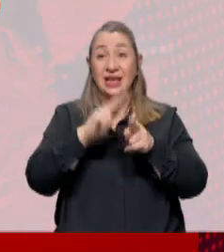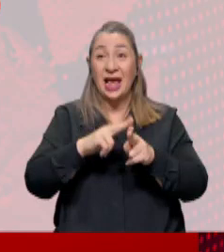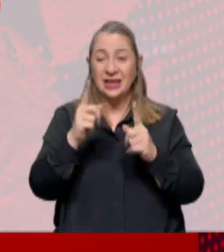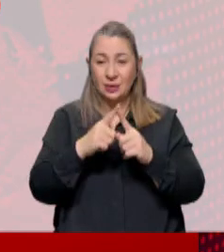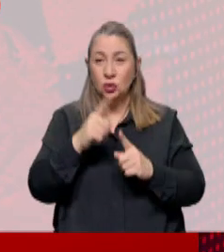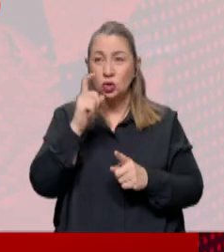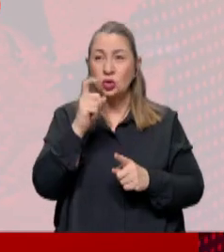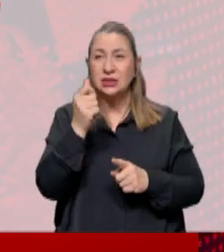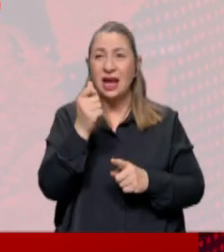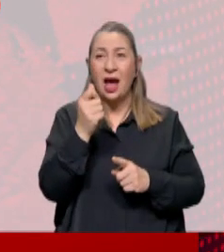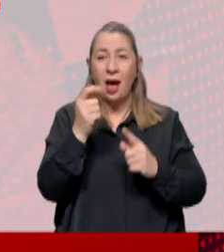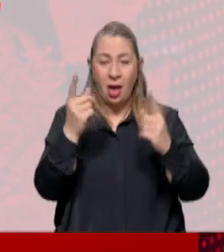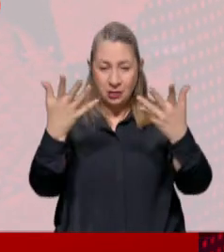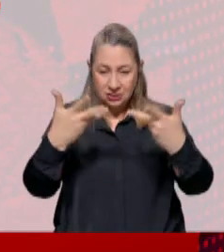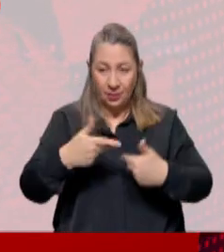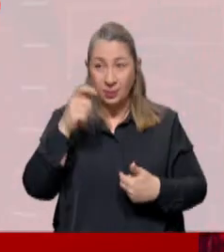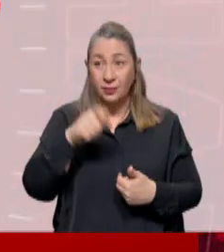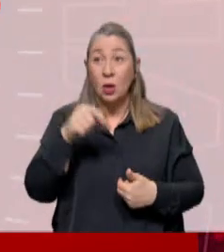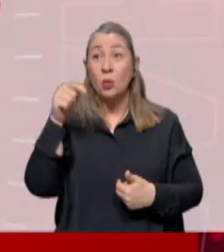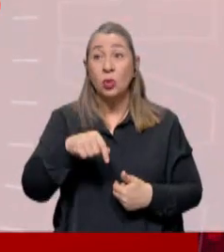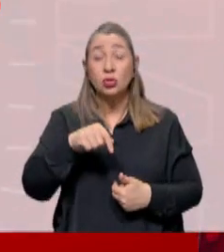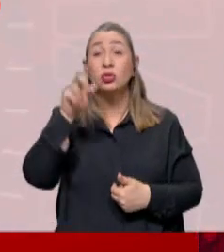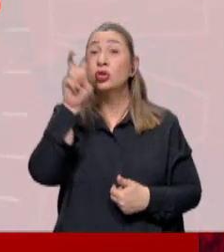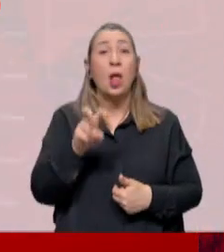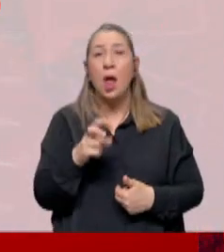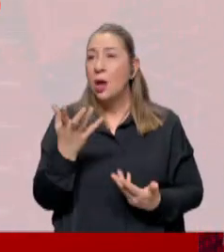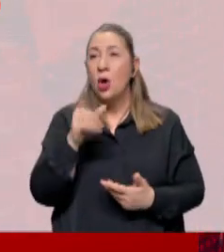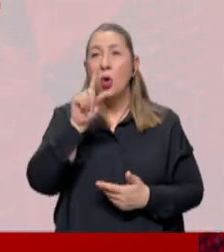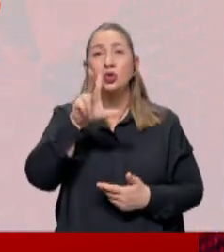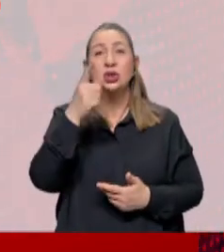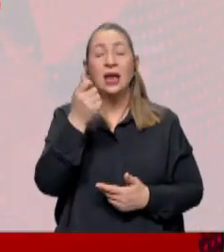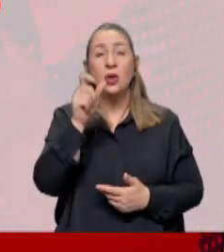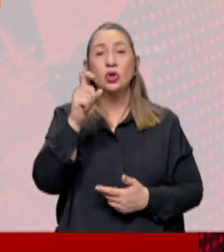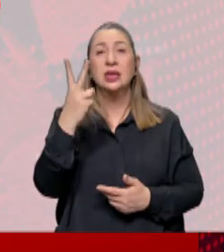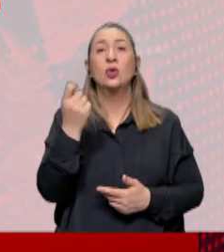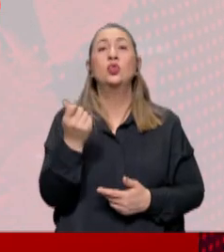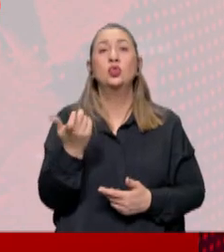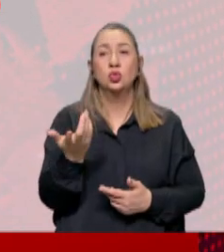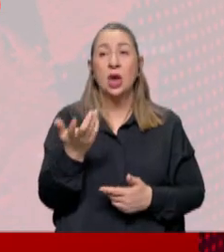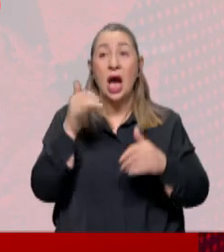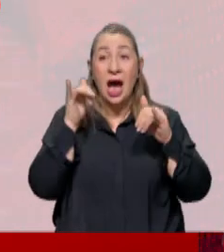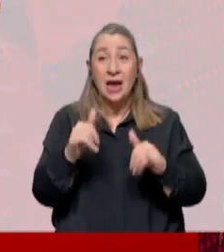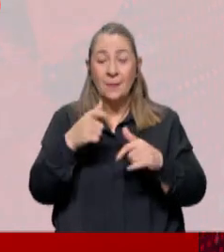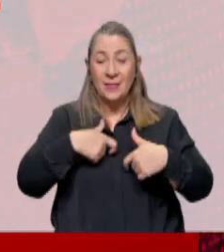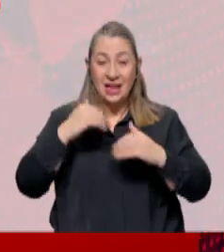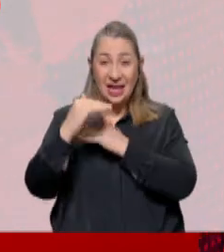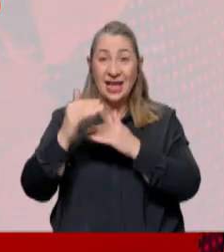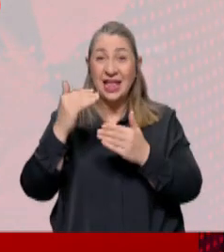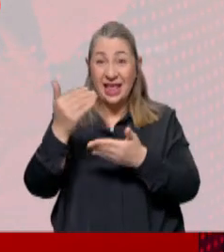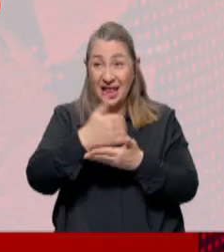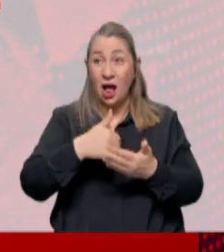9 liralık dolar kuru üzerinden yaptı. Bugünse dolar kuru 13 lira 92 kuruş. Aynı milli gelir